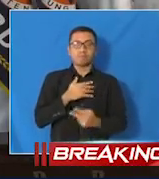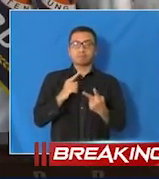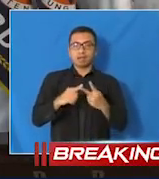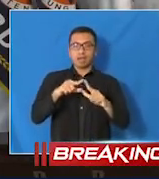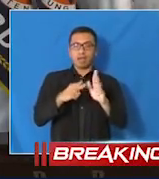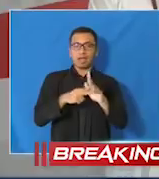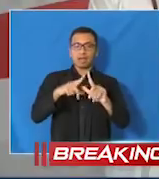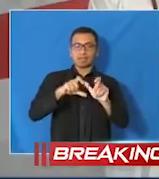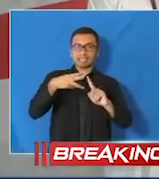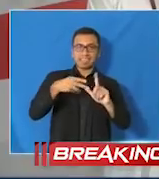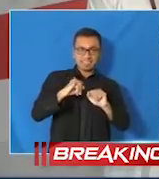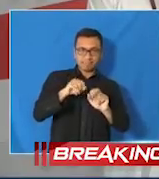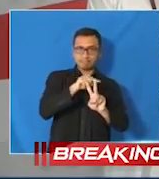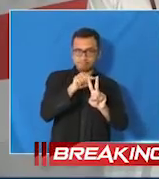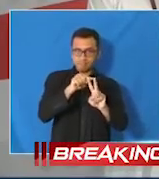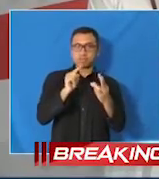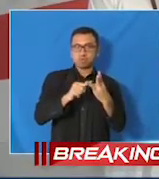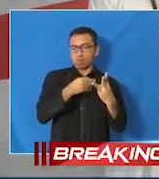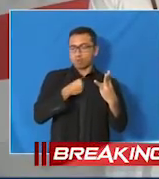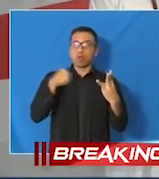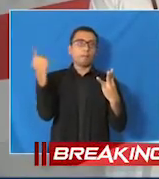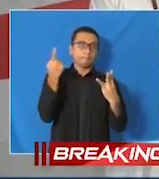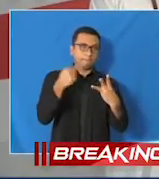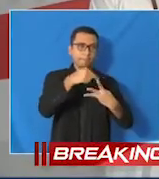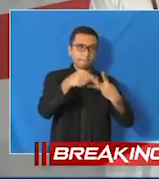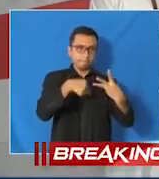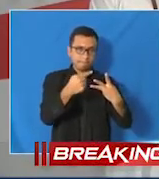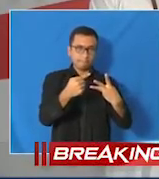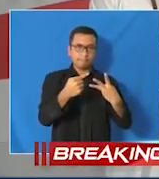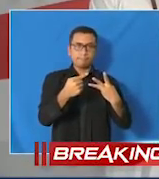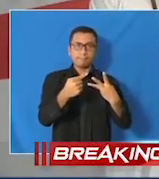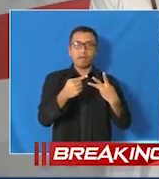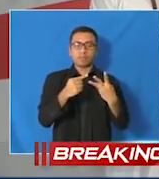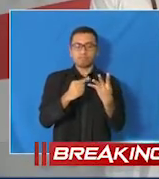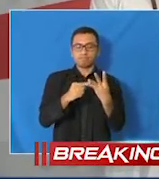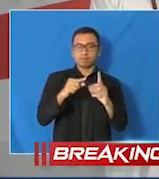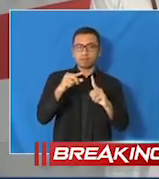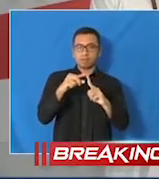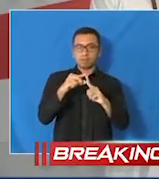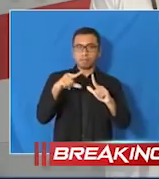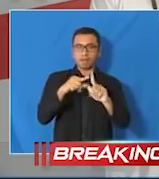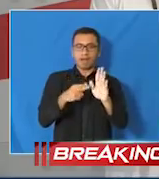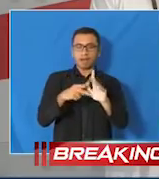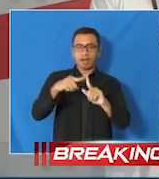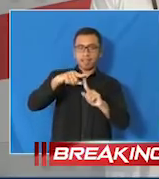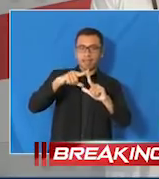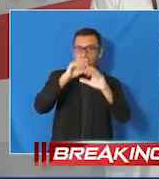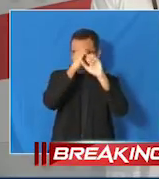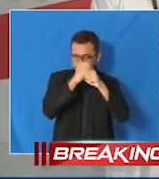anestesi dan juga dokter umum Pranata lab sekitar